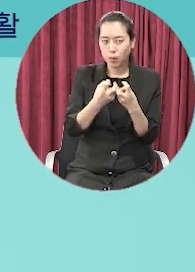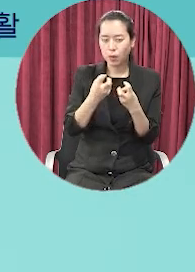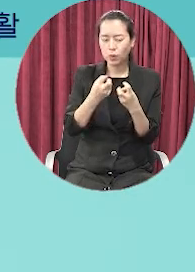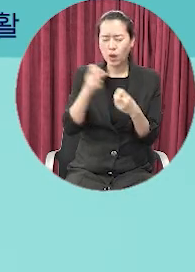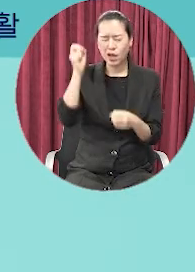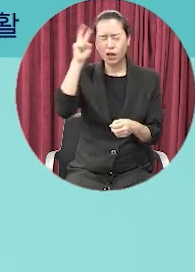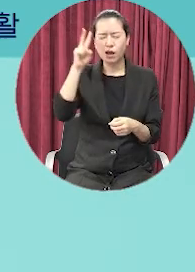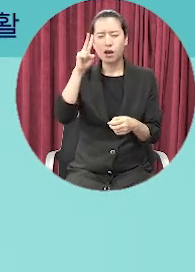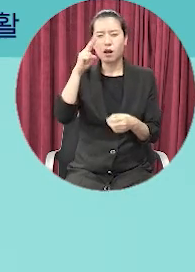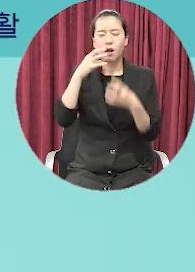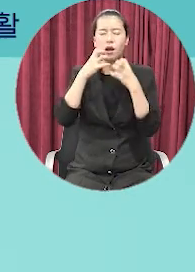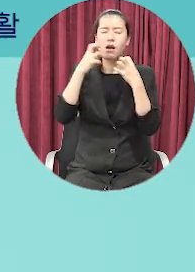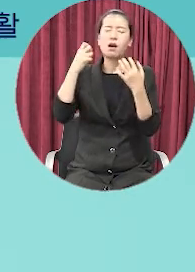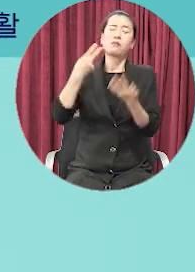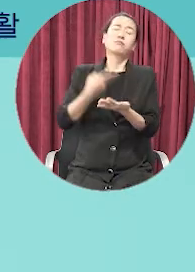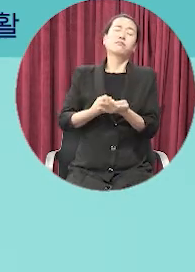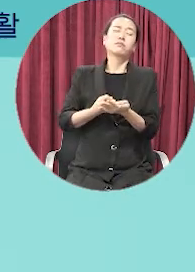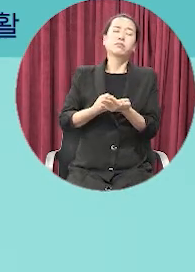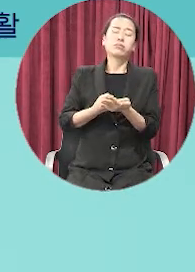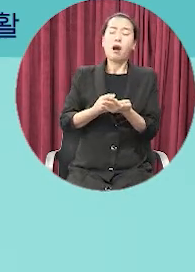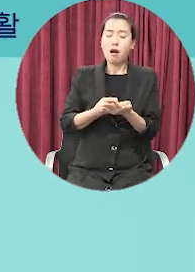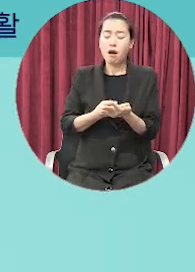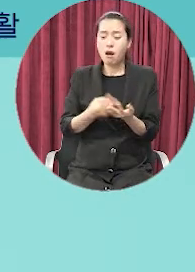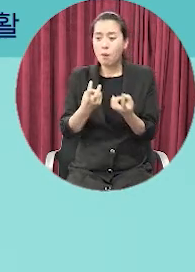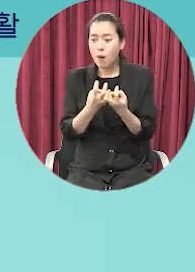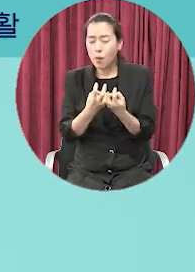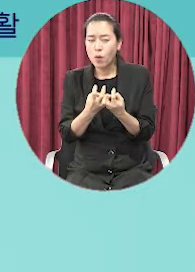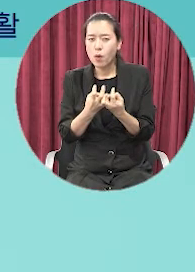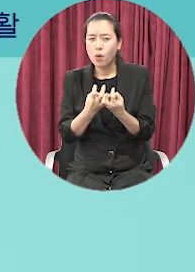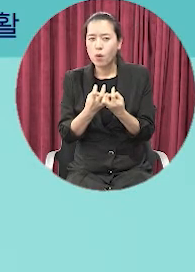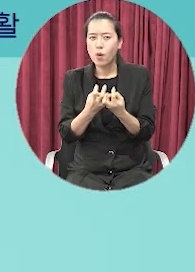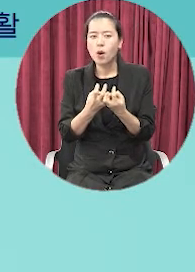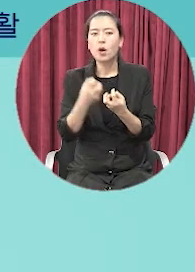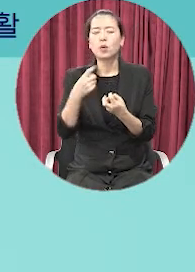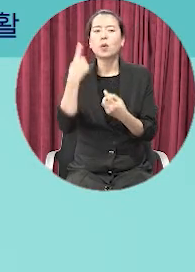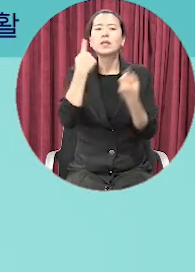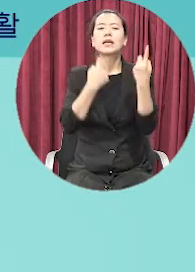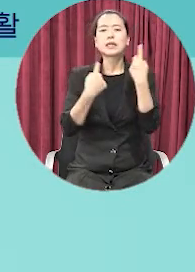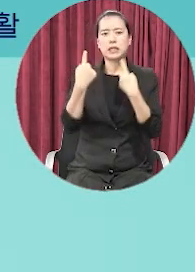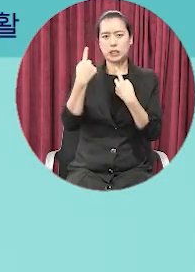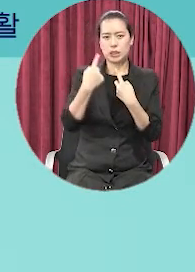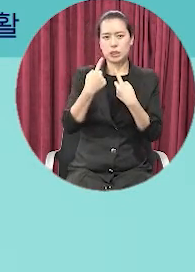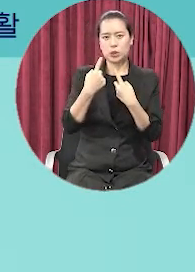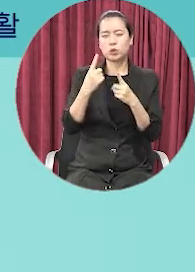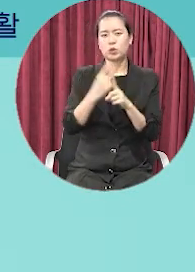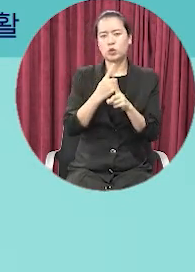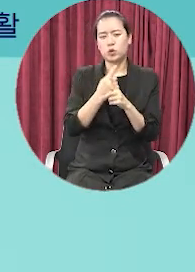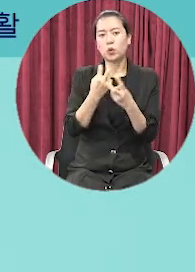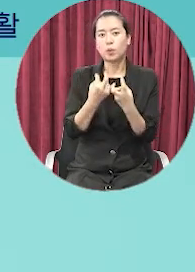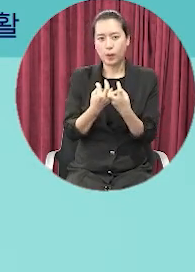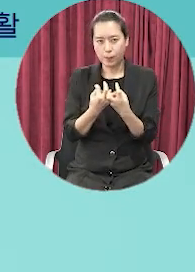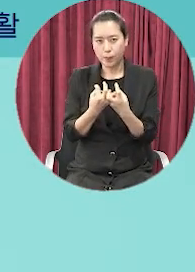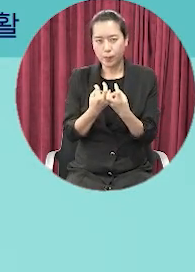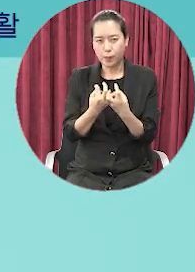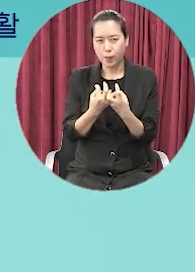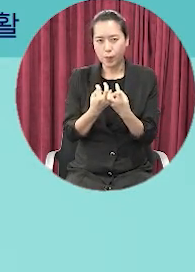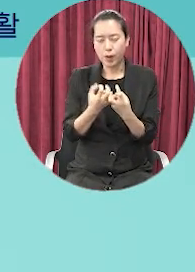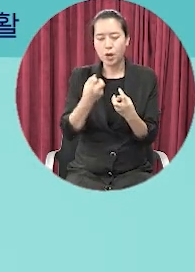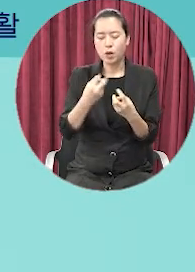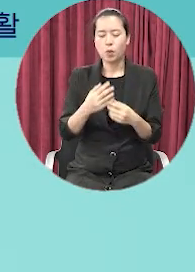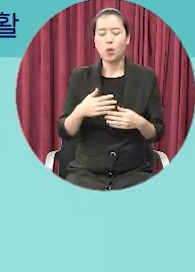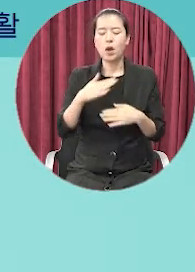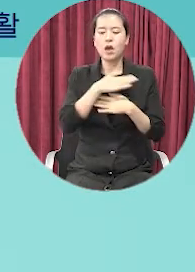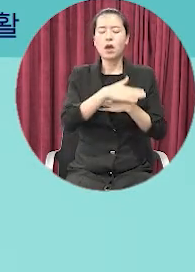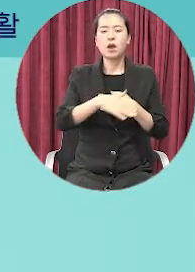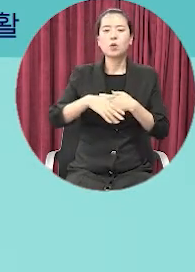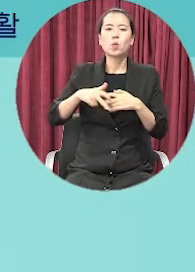같은 그런 응급 사태에 대처하는 방법, 또 상처에 대한 관리, 또 여러 가지 행동 장애에 대한